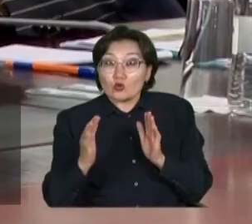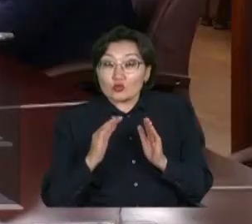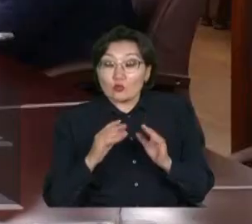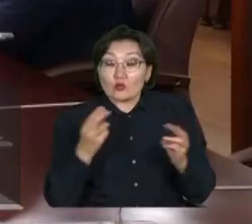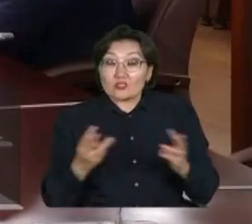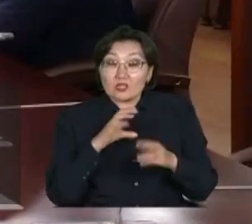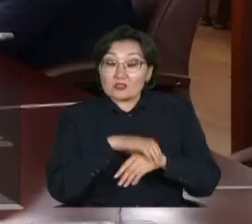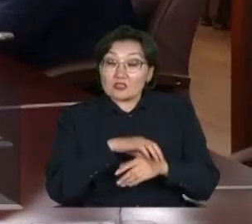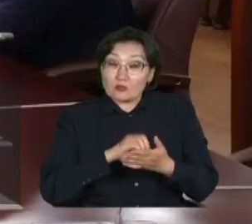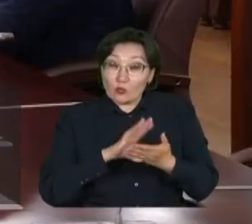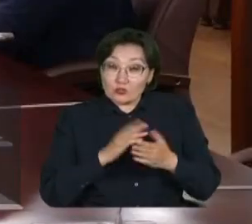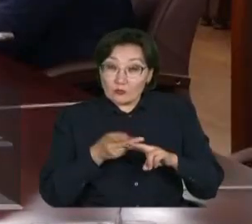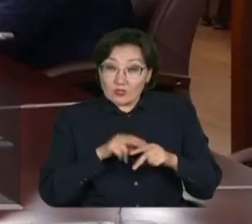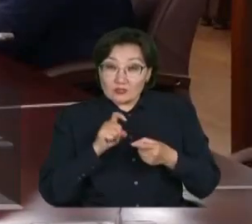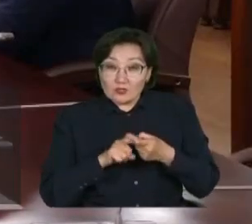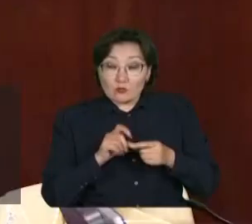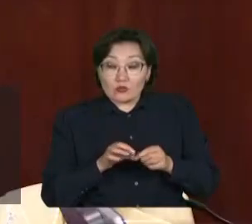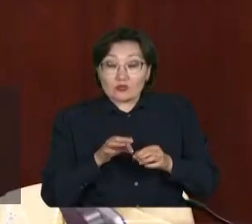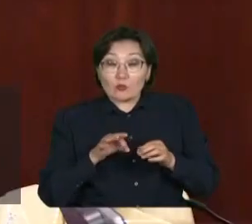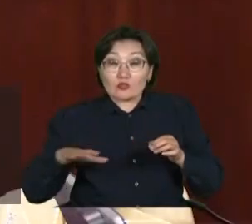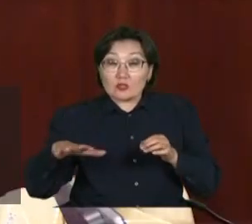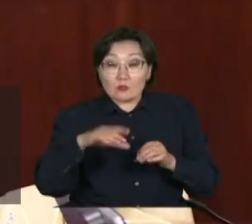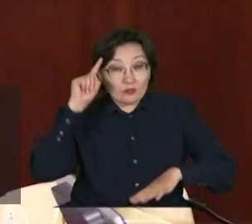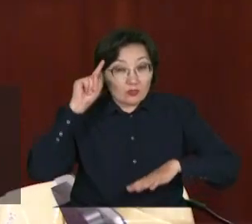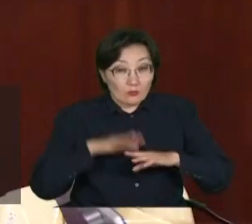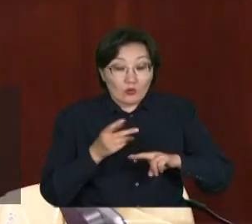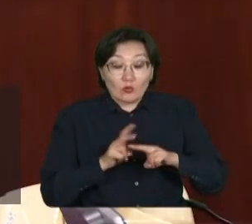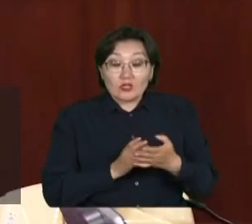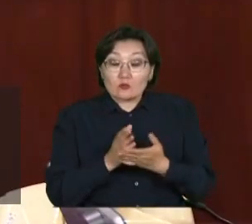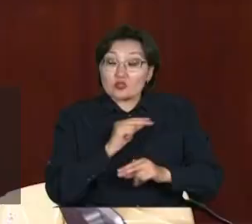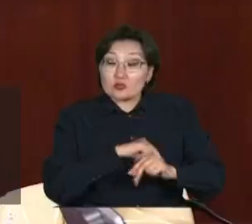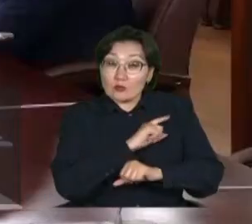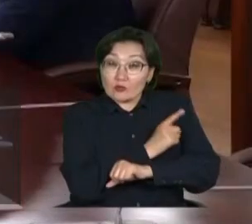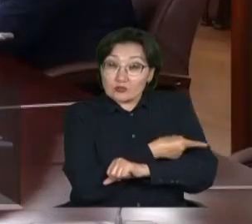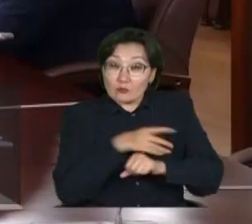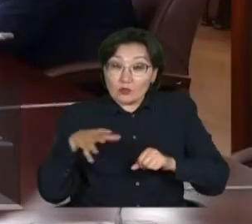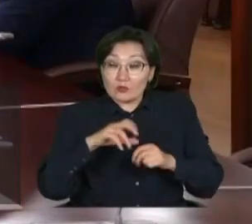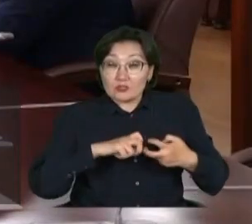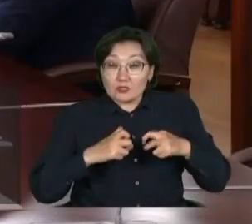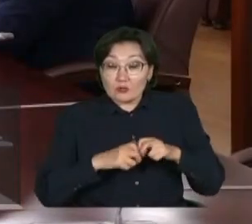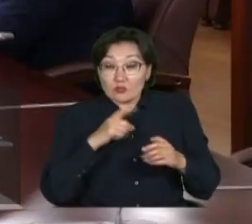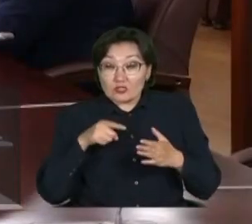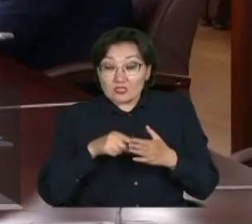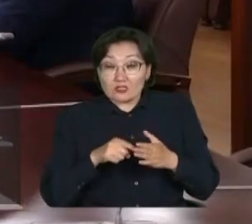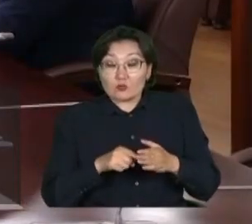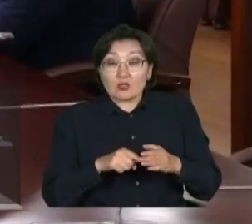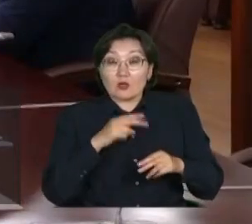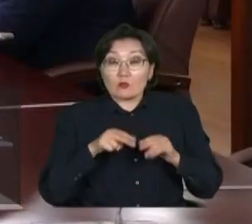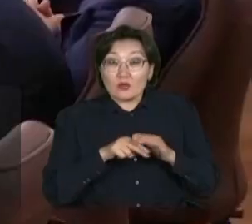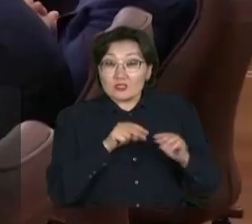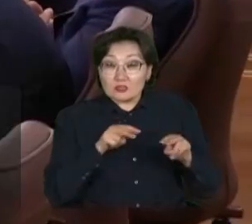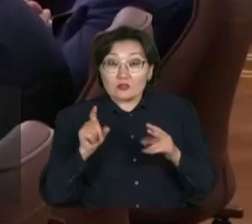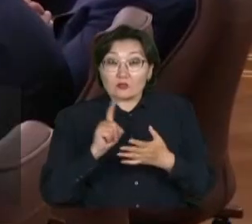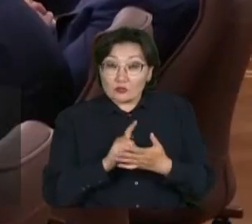тіркелді. Осыған байланысты өңір әкімдері аталған бағыттағы жұмысты күшейтіп, барлық проблемалық мәселелерді жеке бақылауға алу